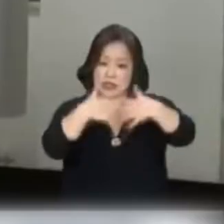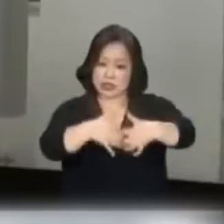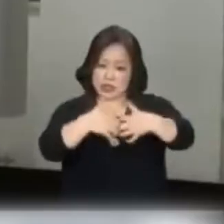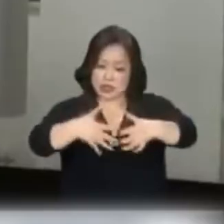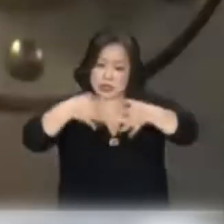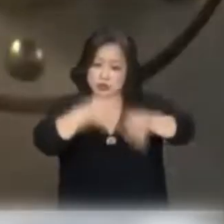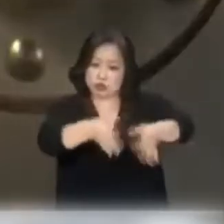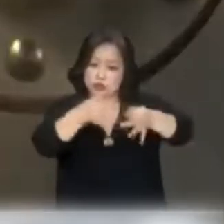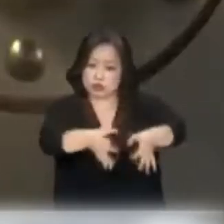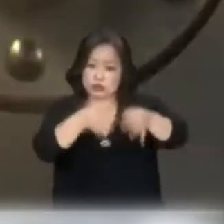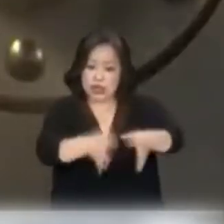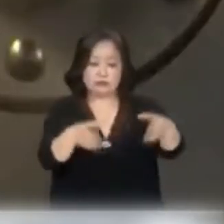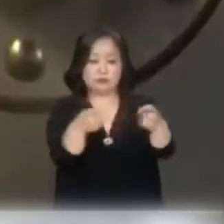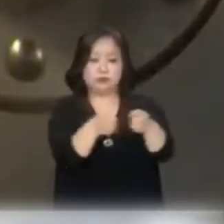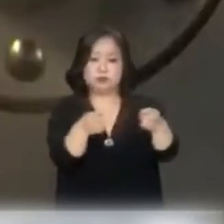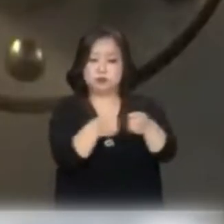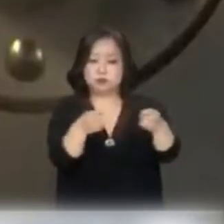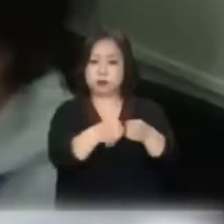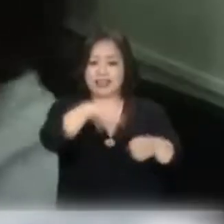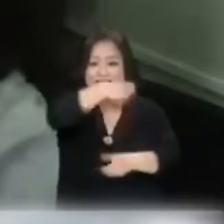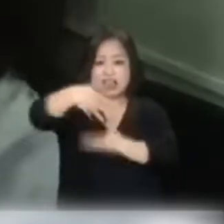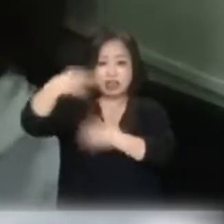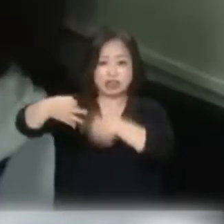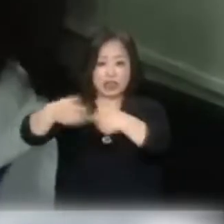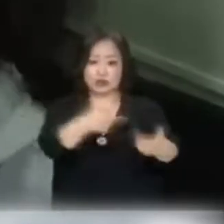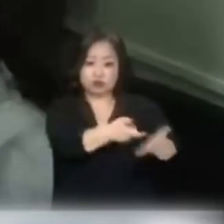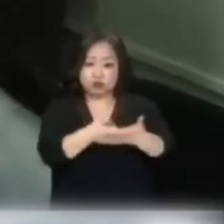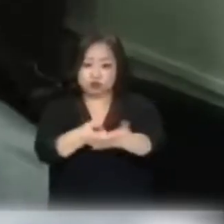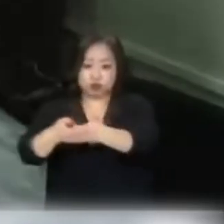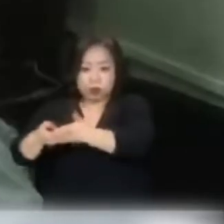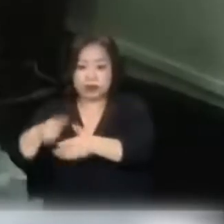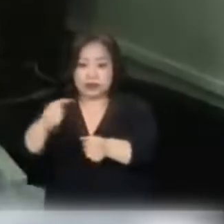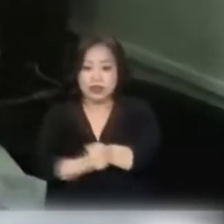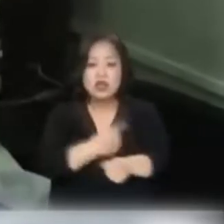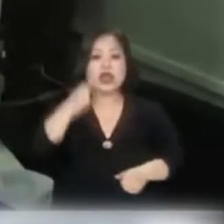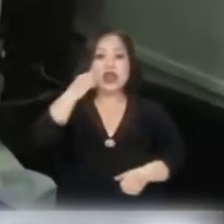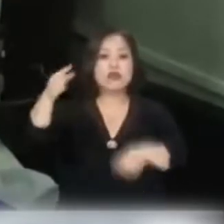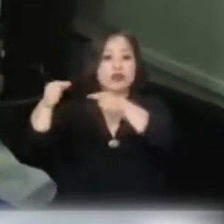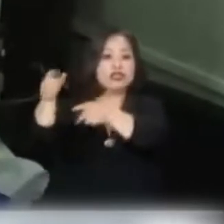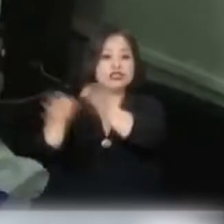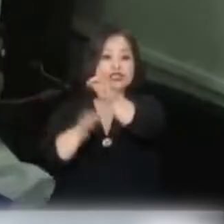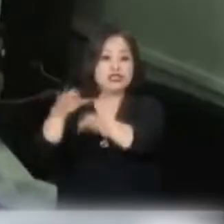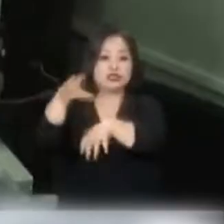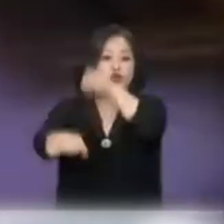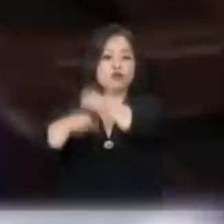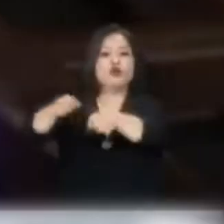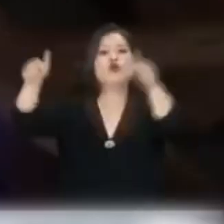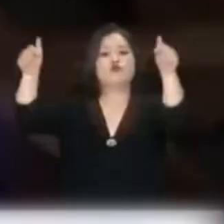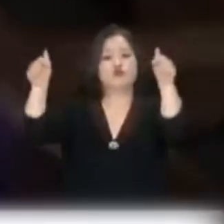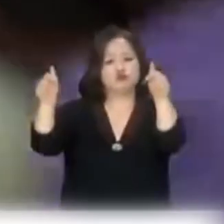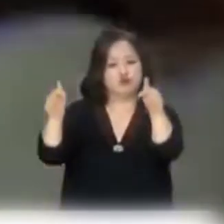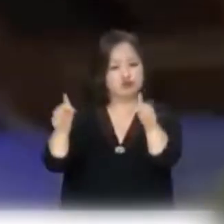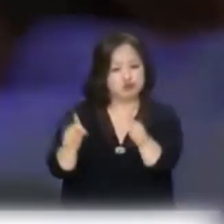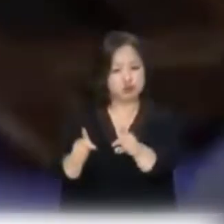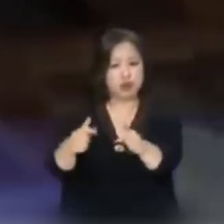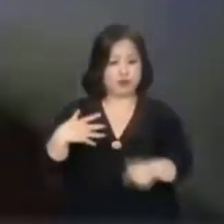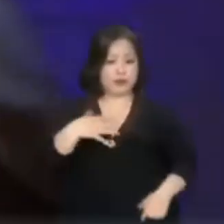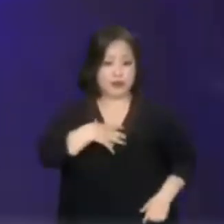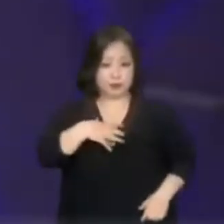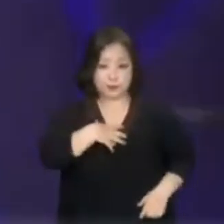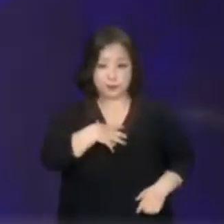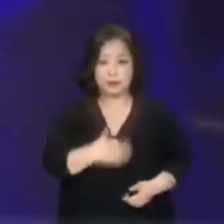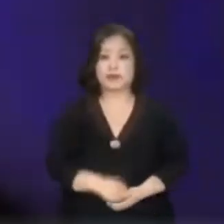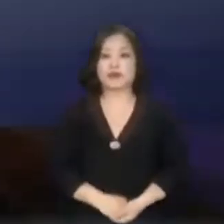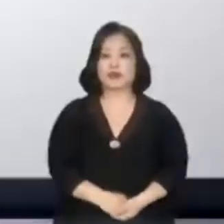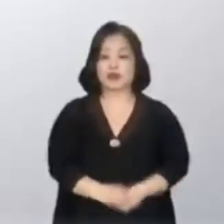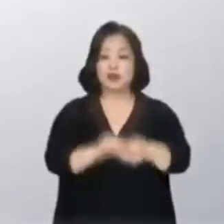碍。报道还指出，如果中国进一步扩大设备投资，降低生产磁铁的成本，有可能再抢